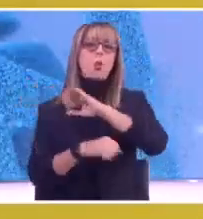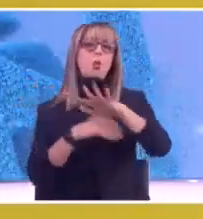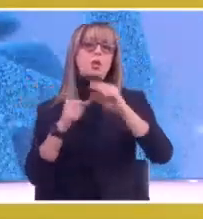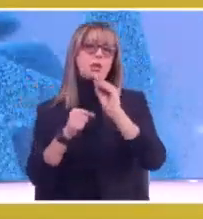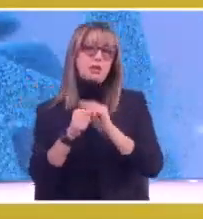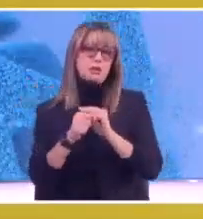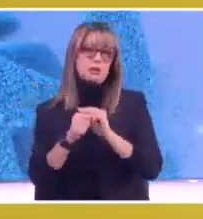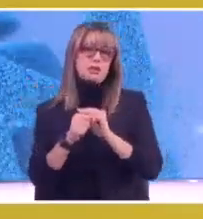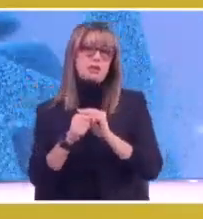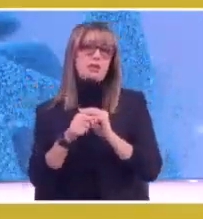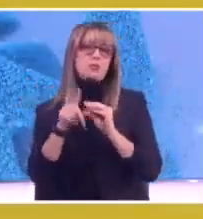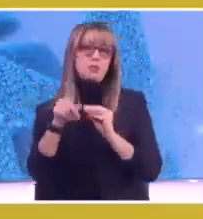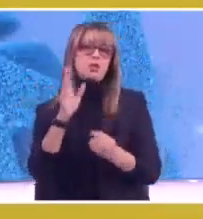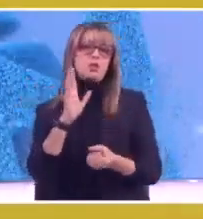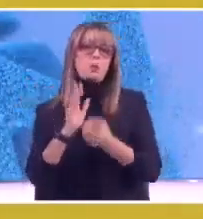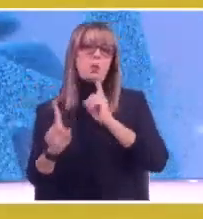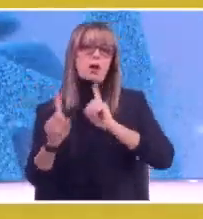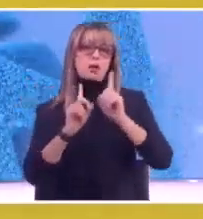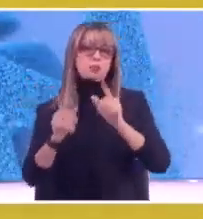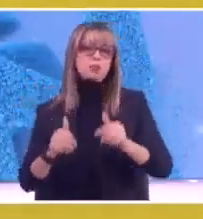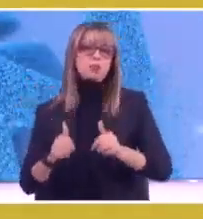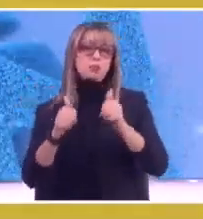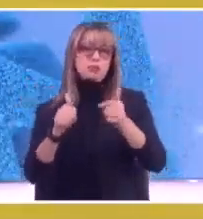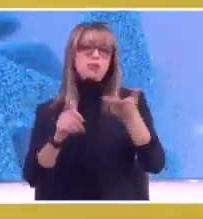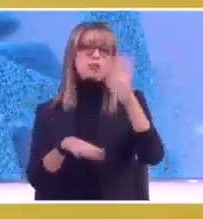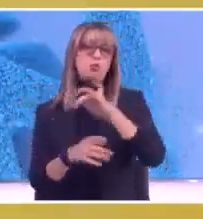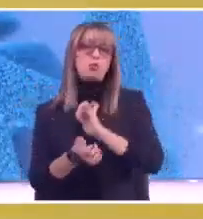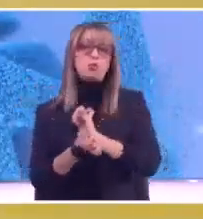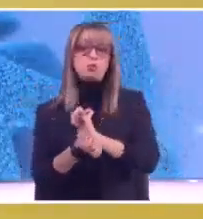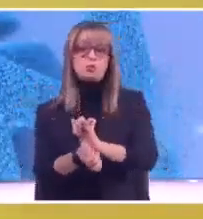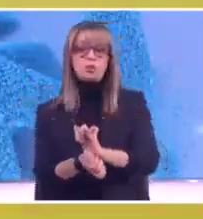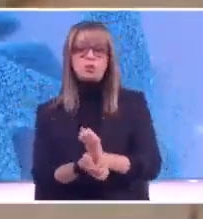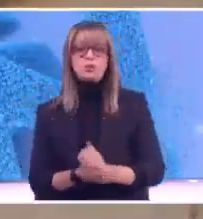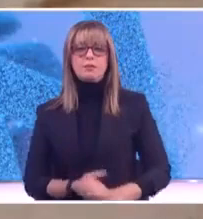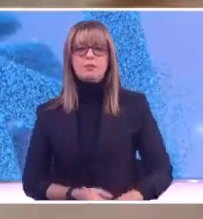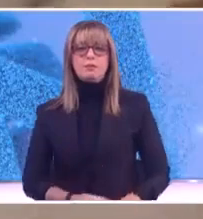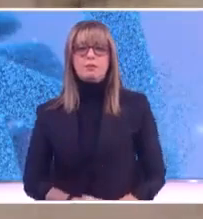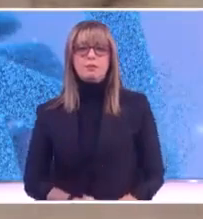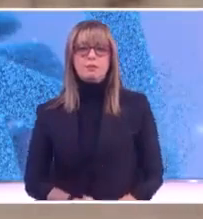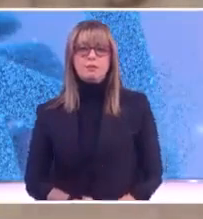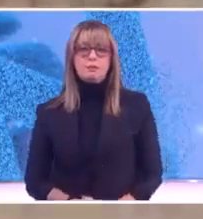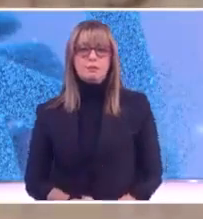ilgiliydi. Sinan Sardoğan çıkarıldığı mahkemede tutuklandı.